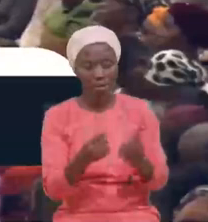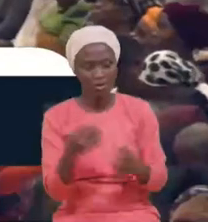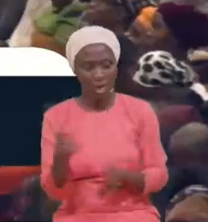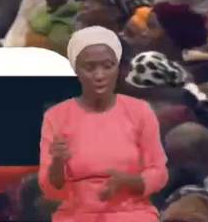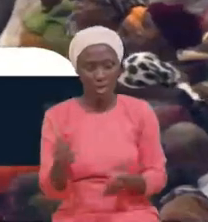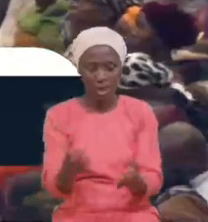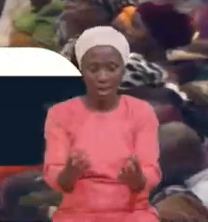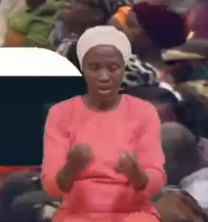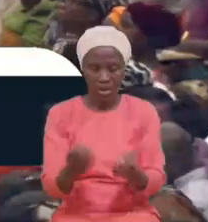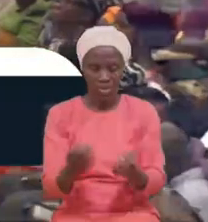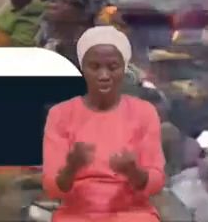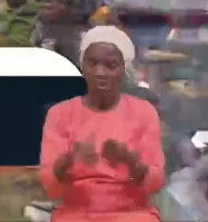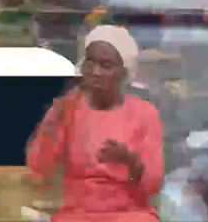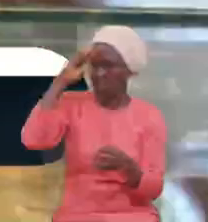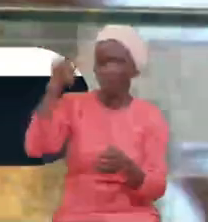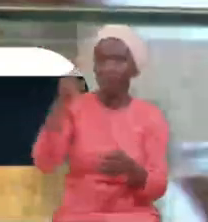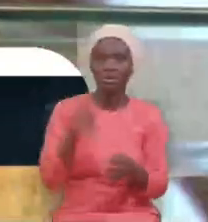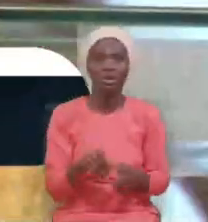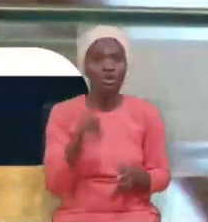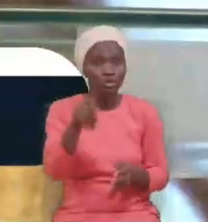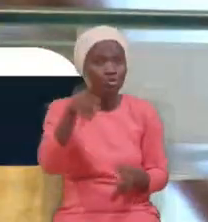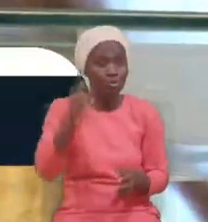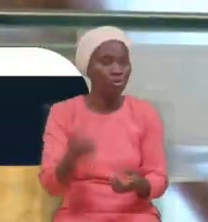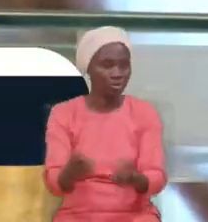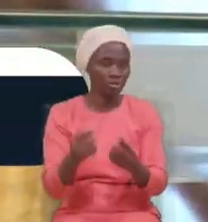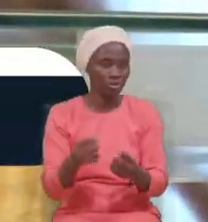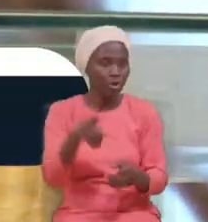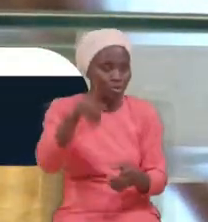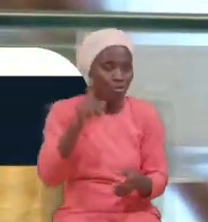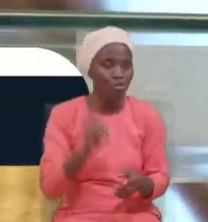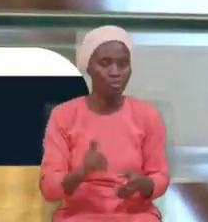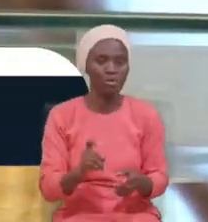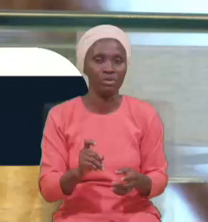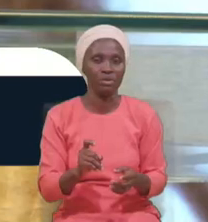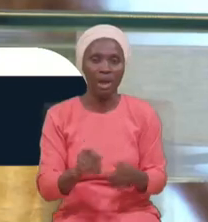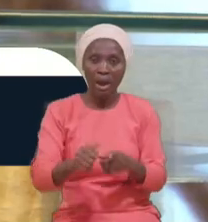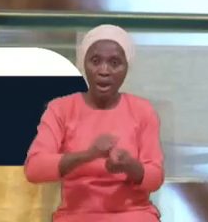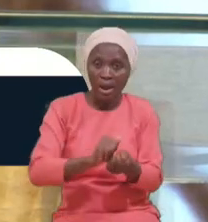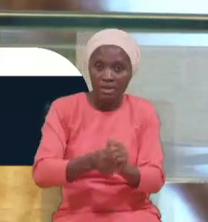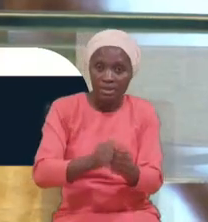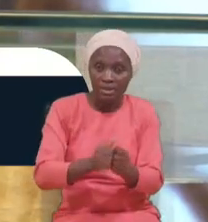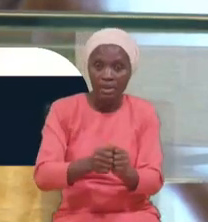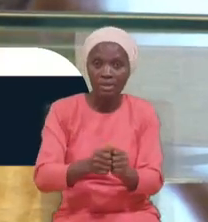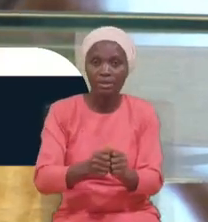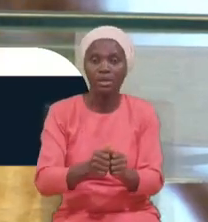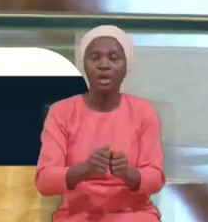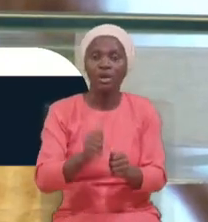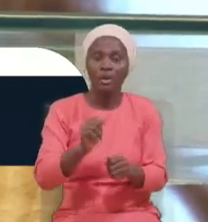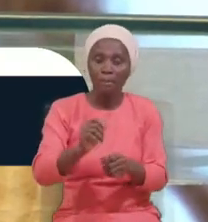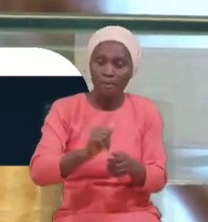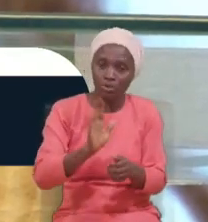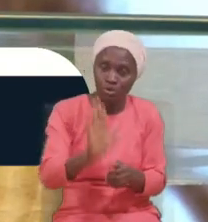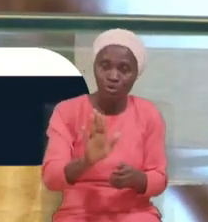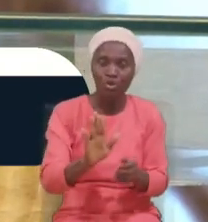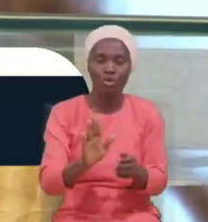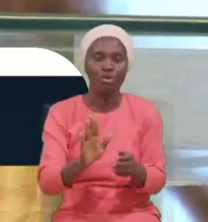Un lépreux vint à lui. Vous devez venir. Vous devez exercer votre volonté, exercer